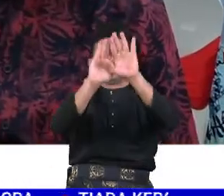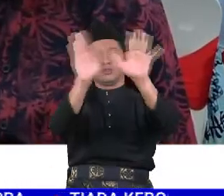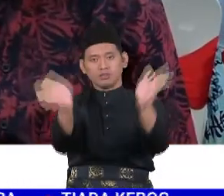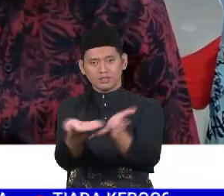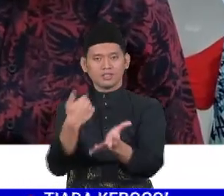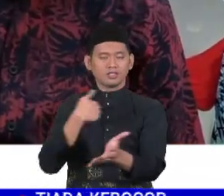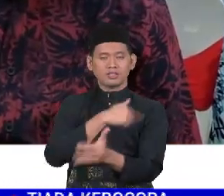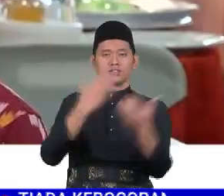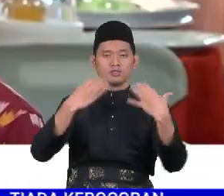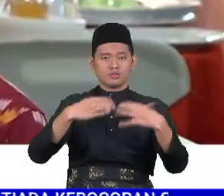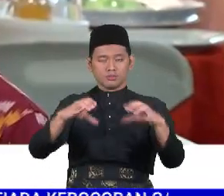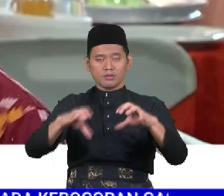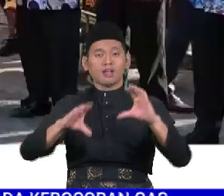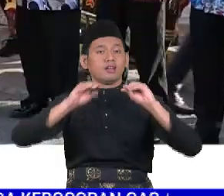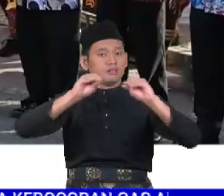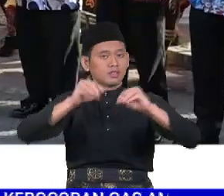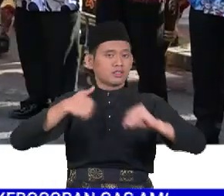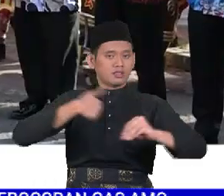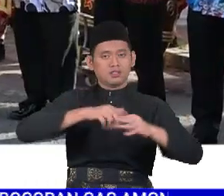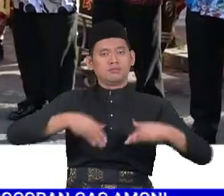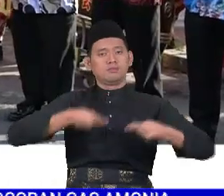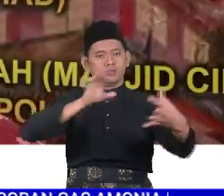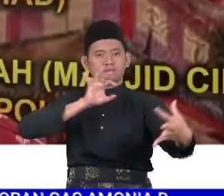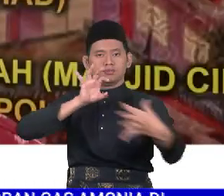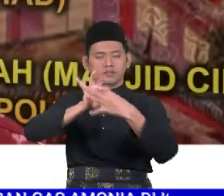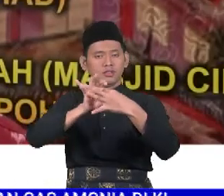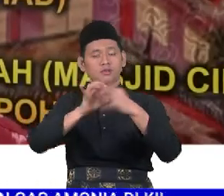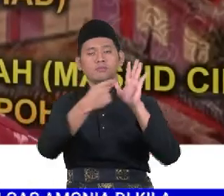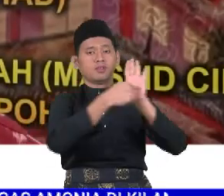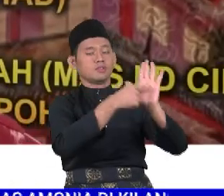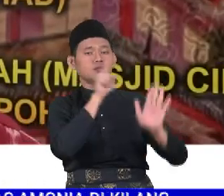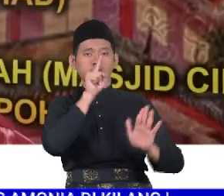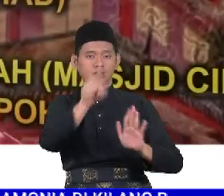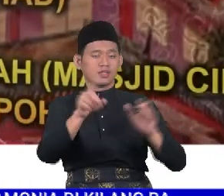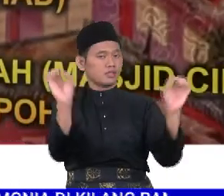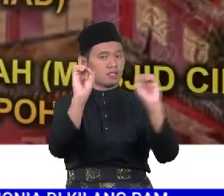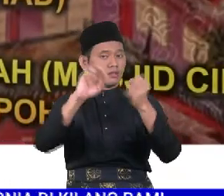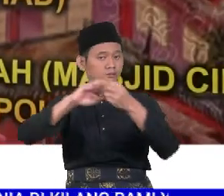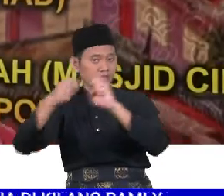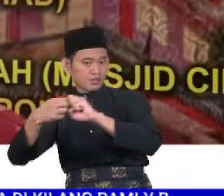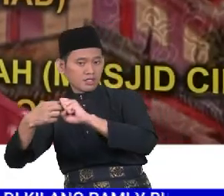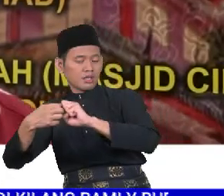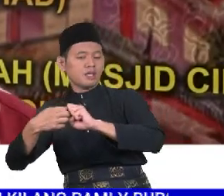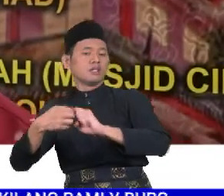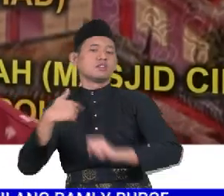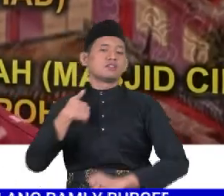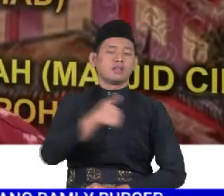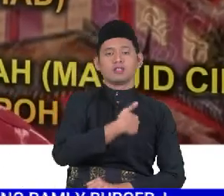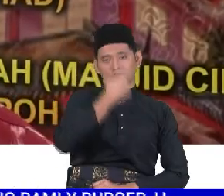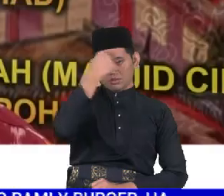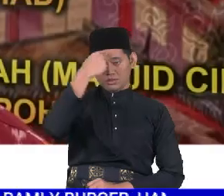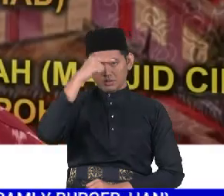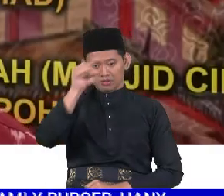cuba terapkan. Apa yang kita jalinkan kerjasama ini adalah untuk menunjukkan bahawa tidak ada permasalahan yang kita dalam